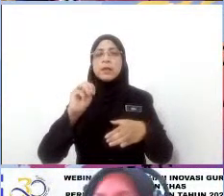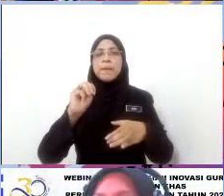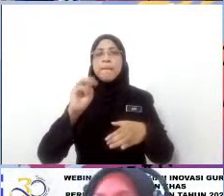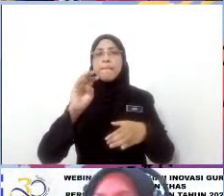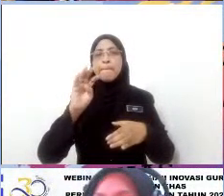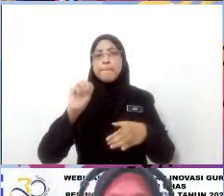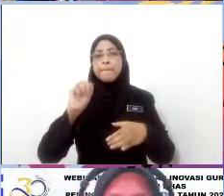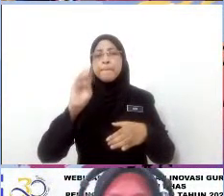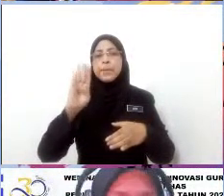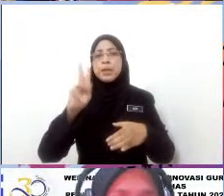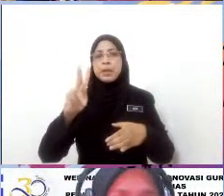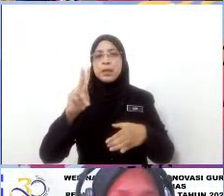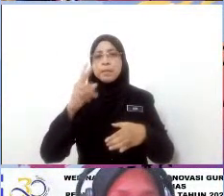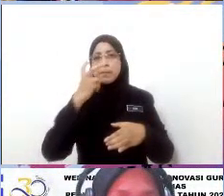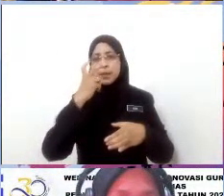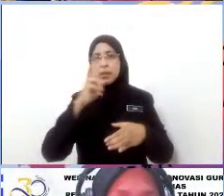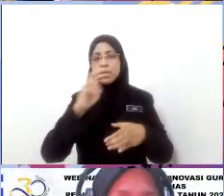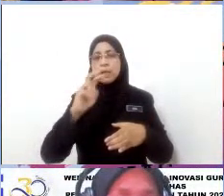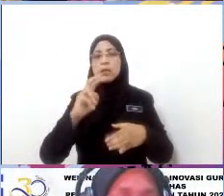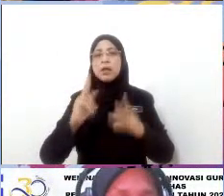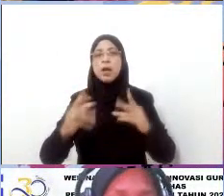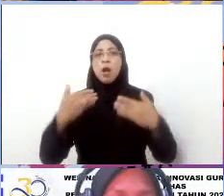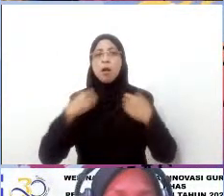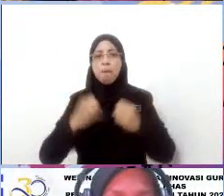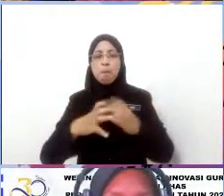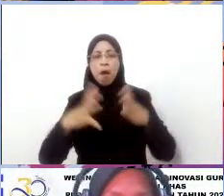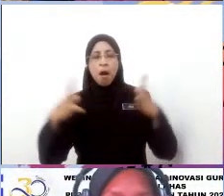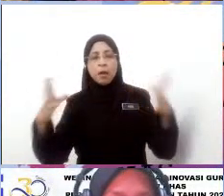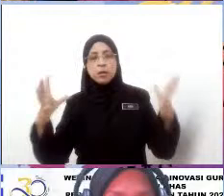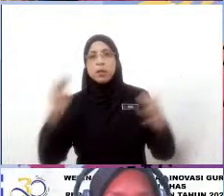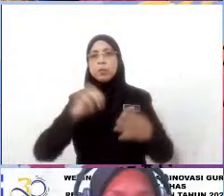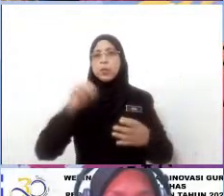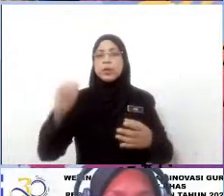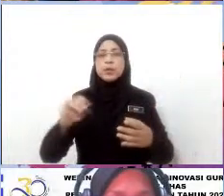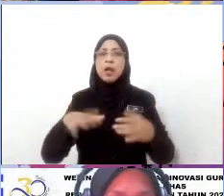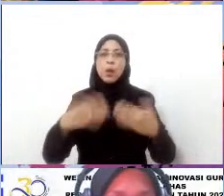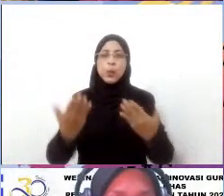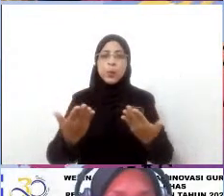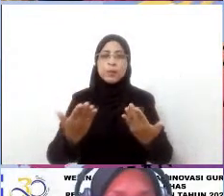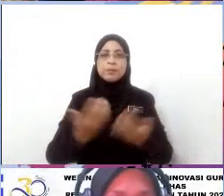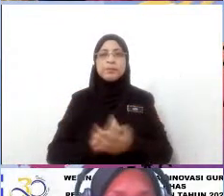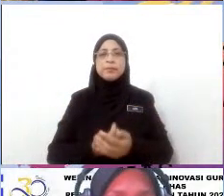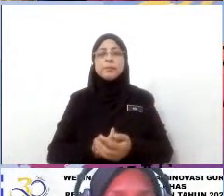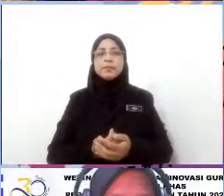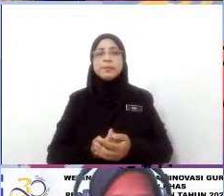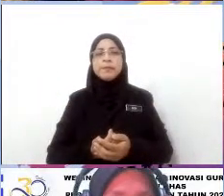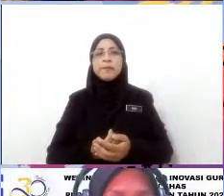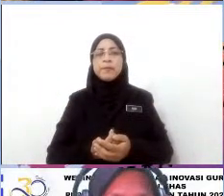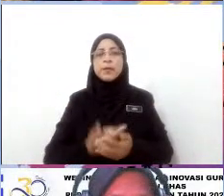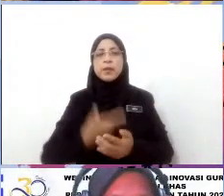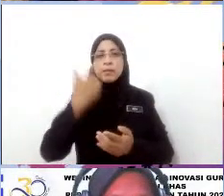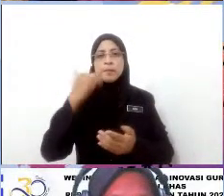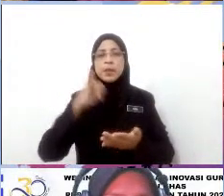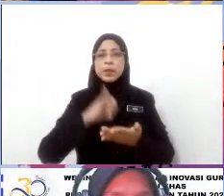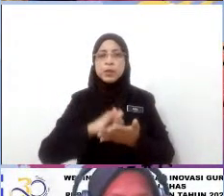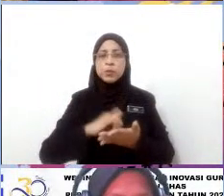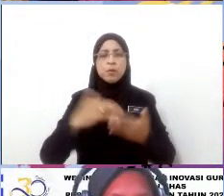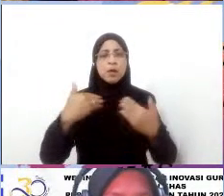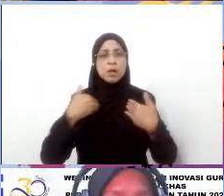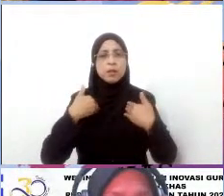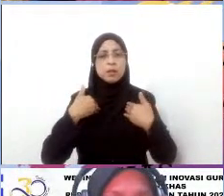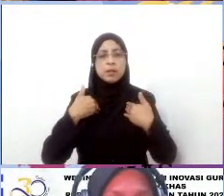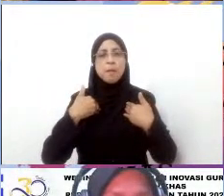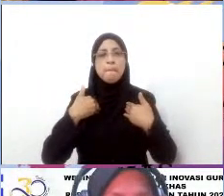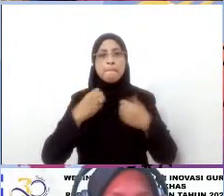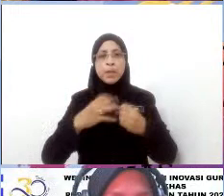murid-murid? Okay, so sebab itulah dekat sini sebenarnya sekarang ni ada banyak je aplikasi-aplikasi, sama